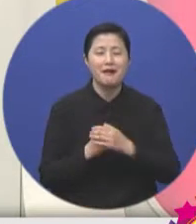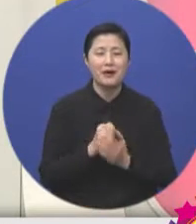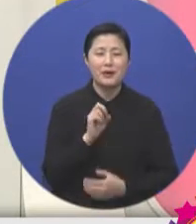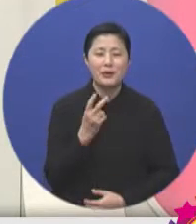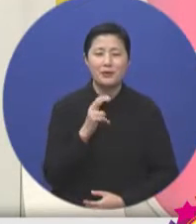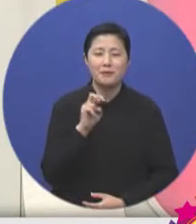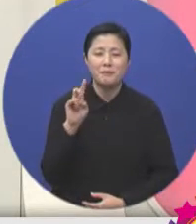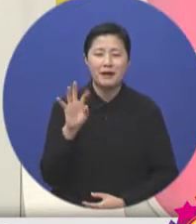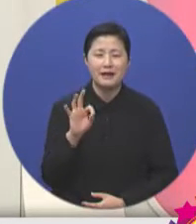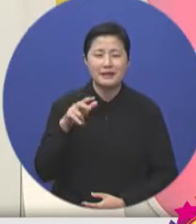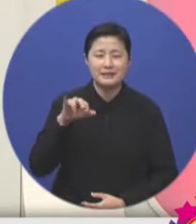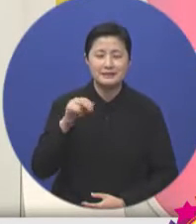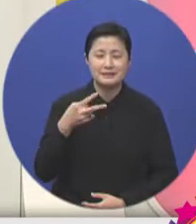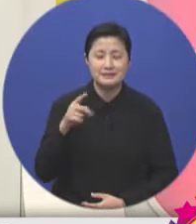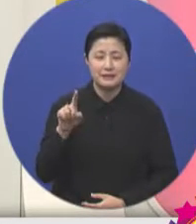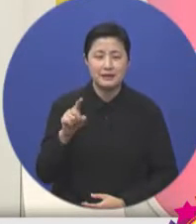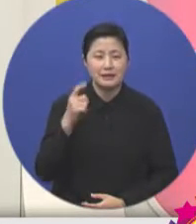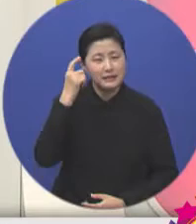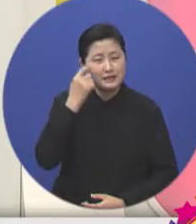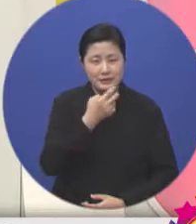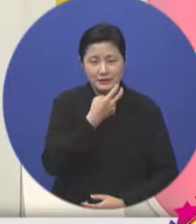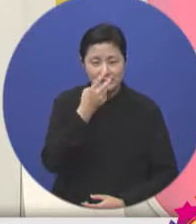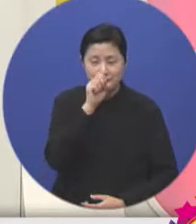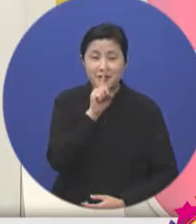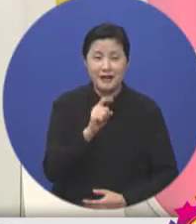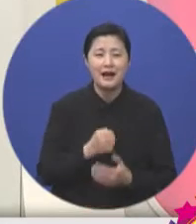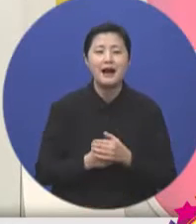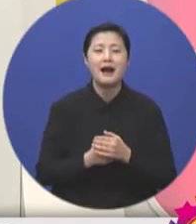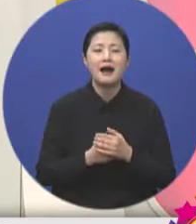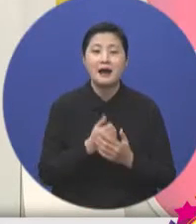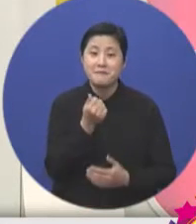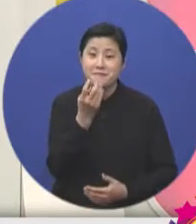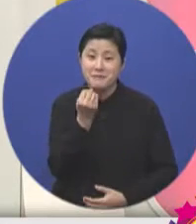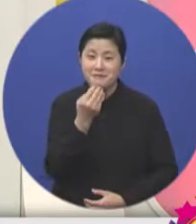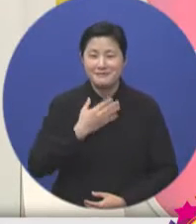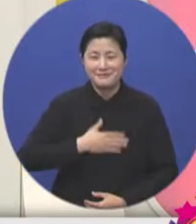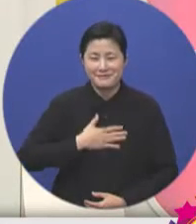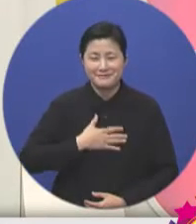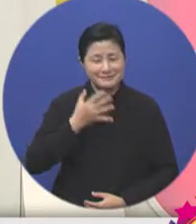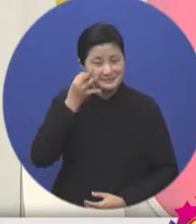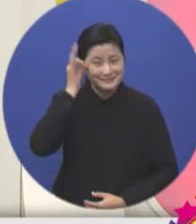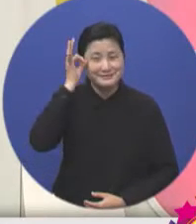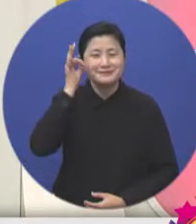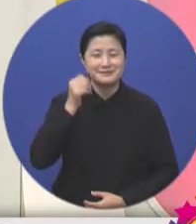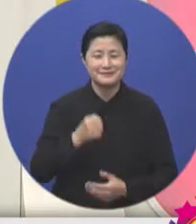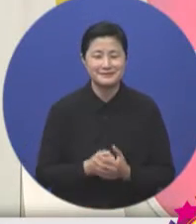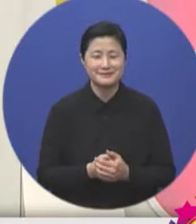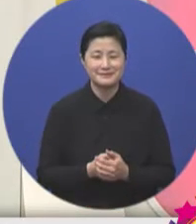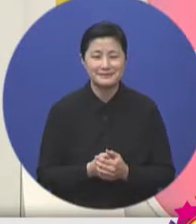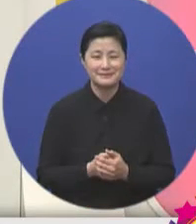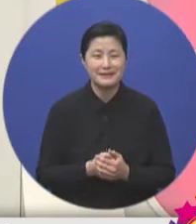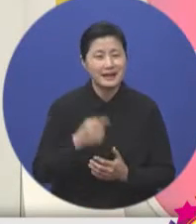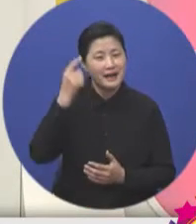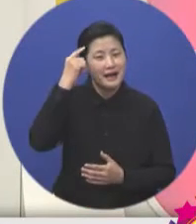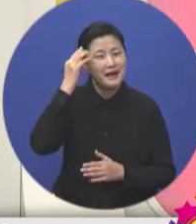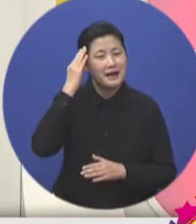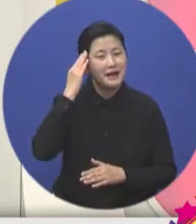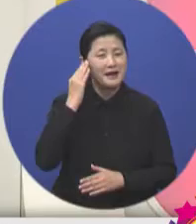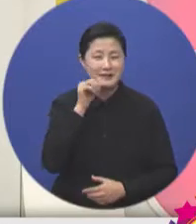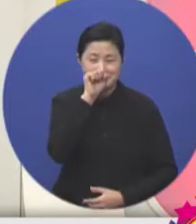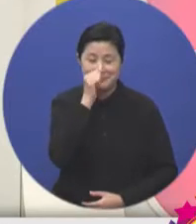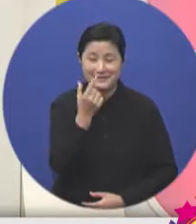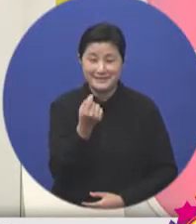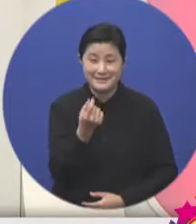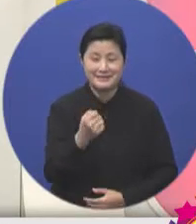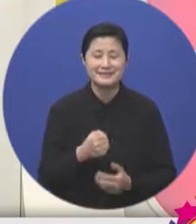요망지다. 여러분들 IQ가 좋다랍니다. 그러니까 저도 딱 아, 몇 번이구나 라고 갑자기 생각이 딱 나긴 나는데. 정희 씨 머릿결이 참 좋은 것 같아.